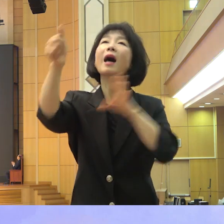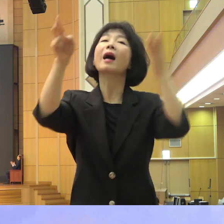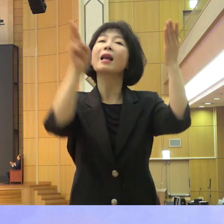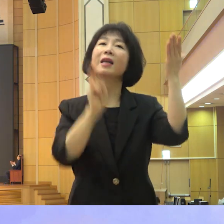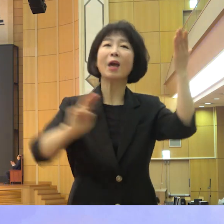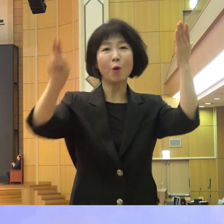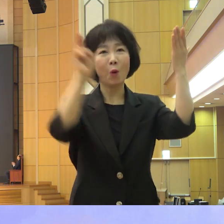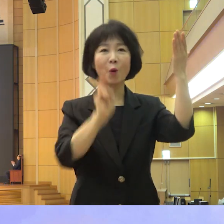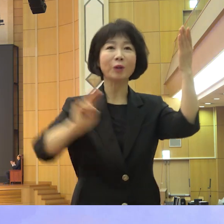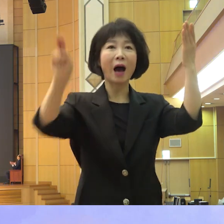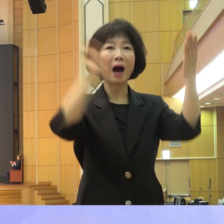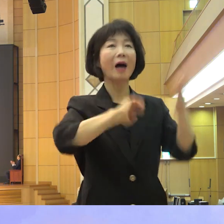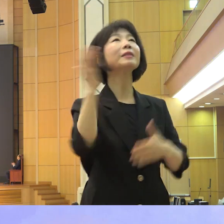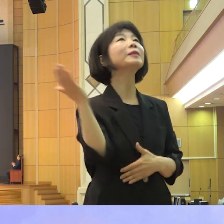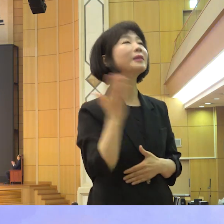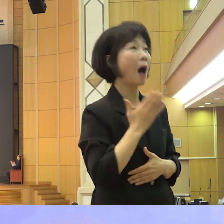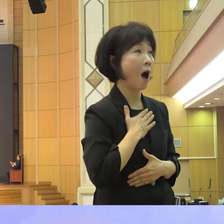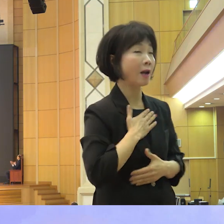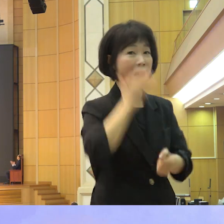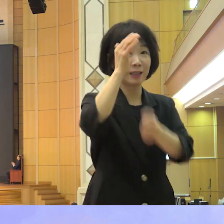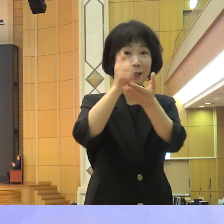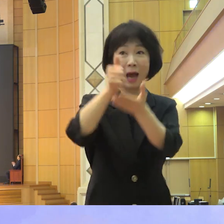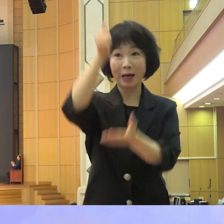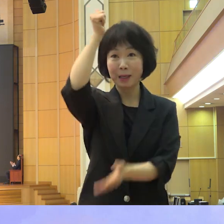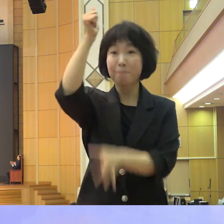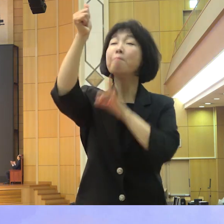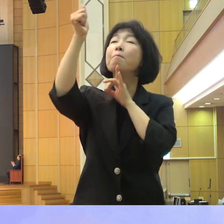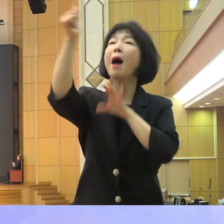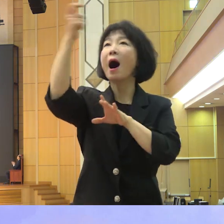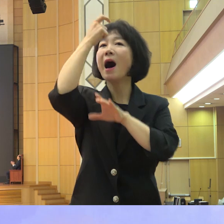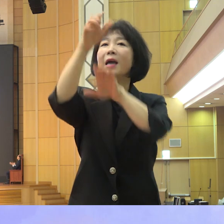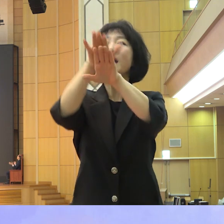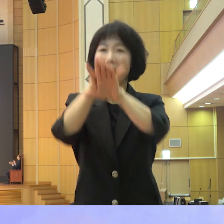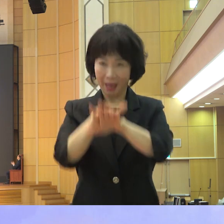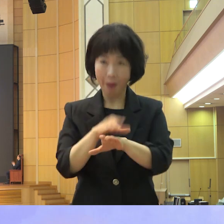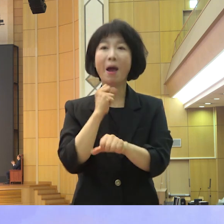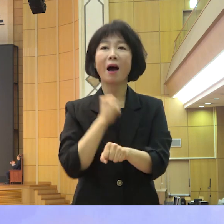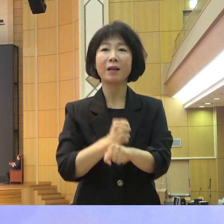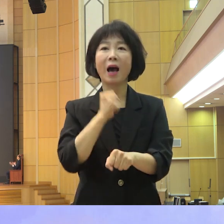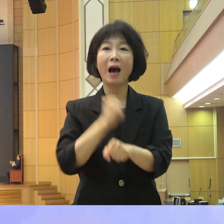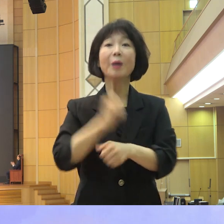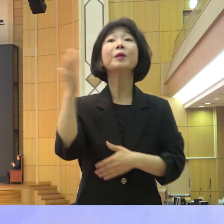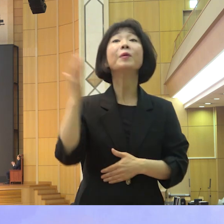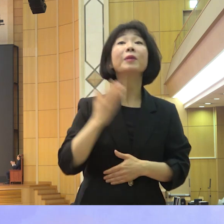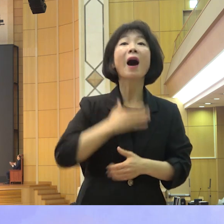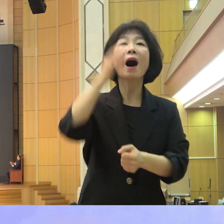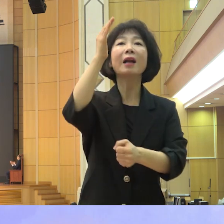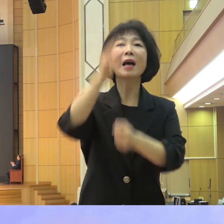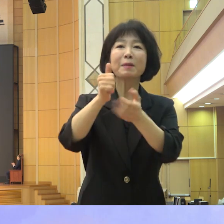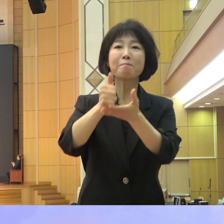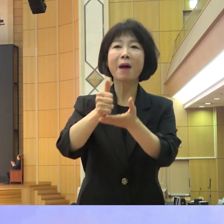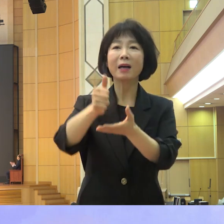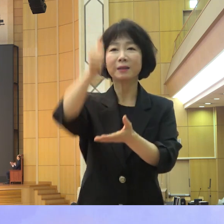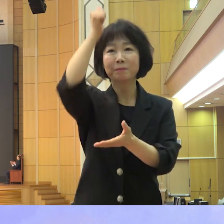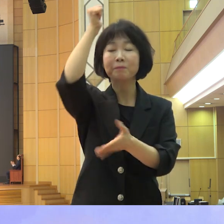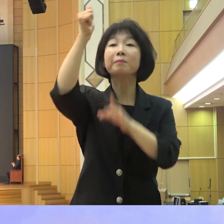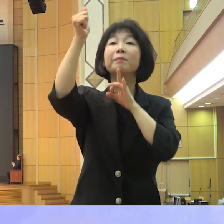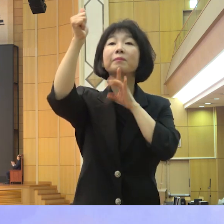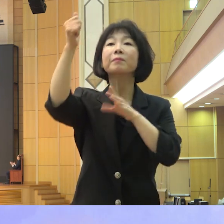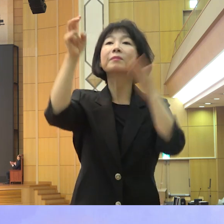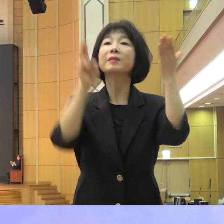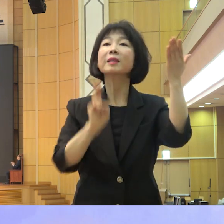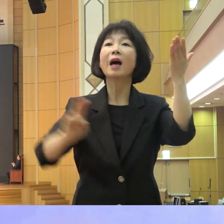하나님만 찬양할래요. 나는 하나님만 예배할래요. 나는